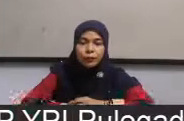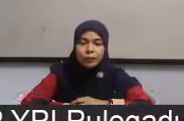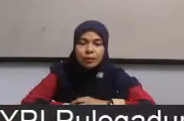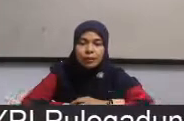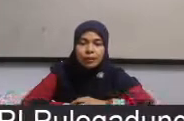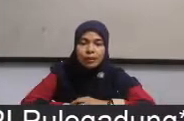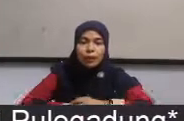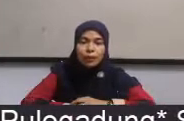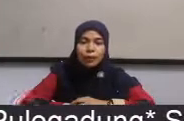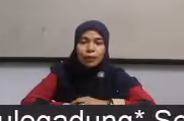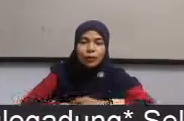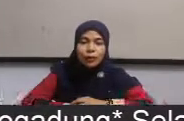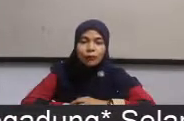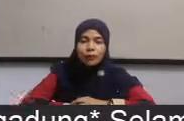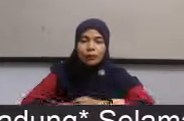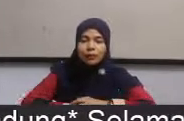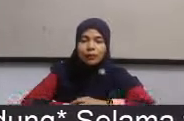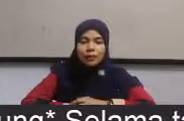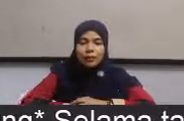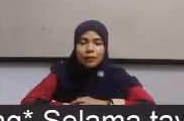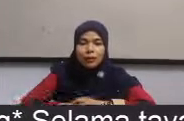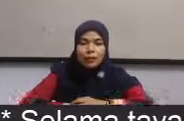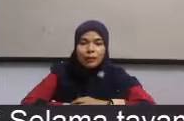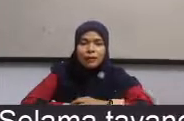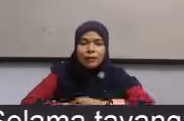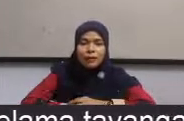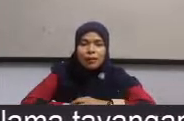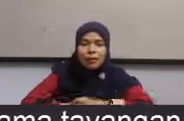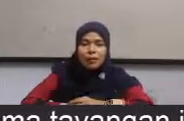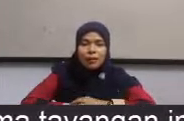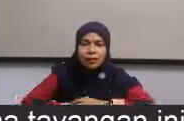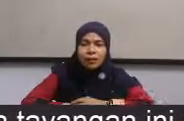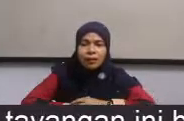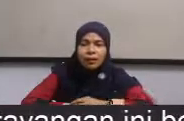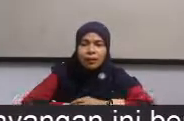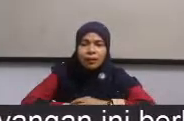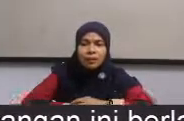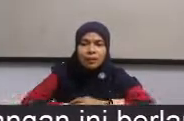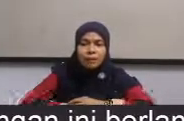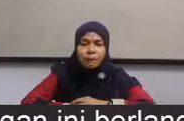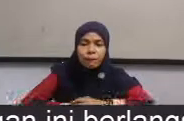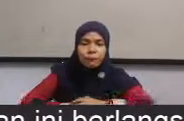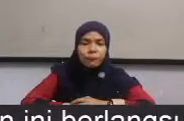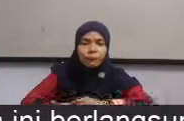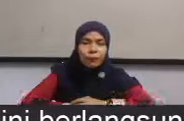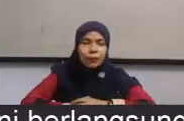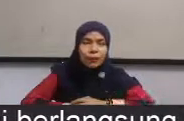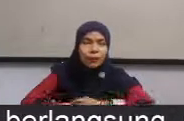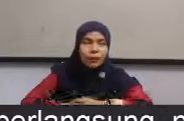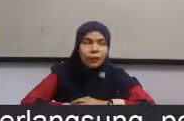fungsi Teknologi Informasi apa sih fungsi teknologi informasi